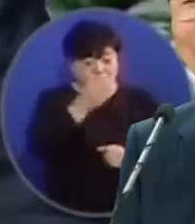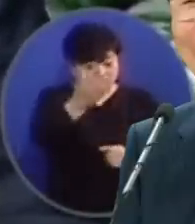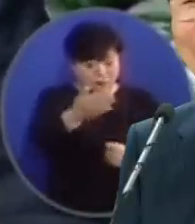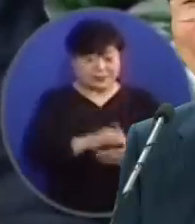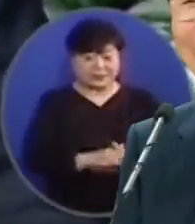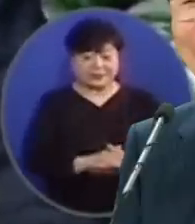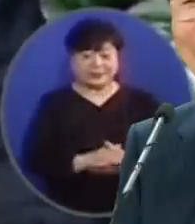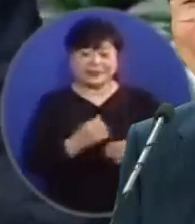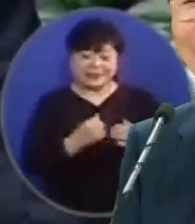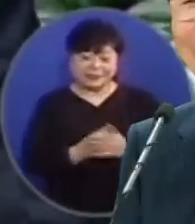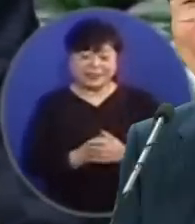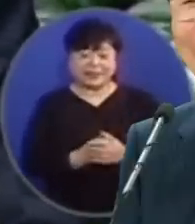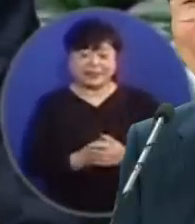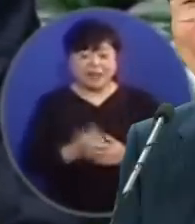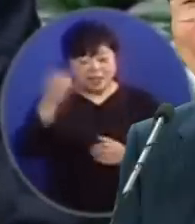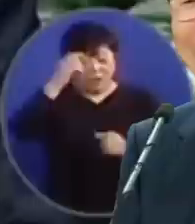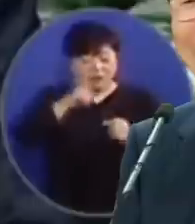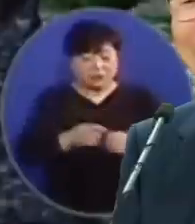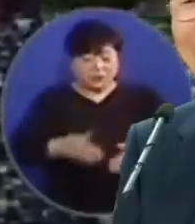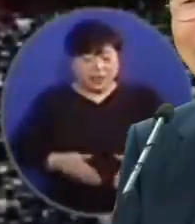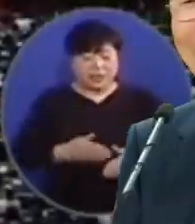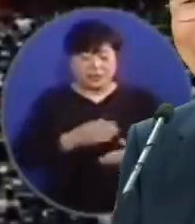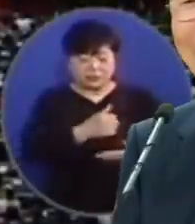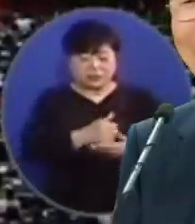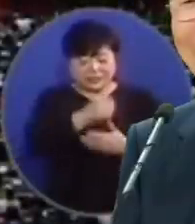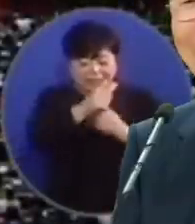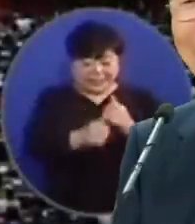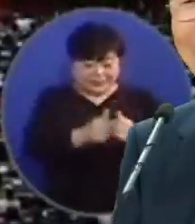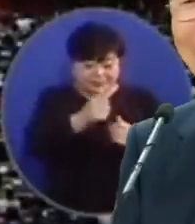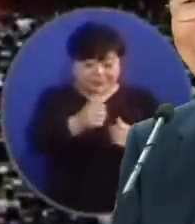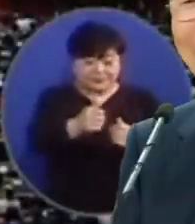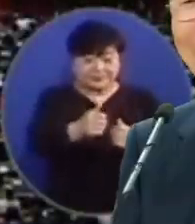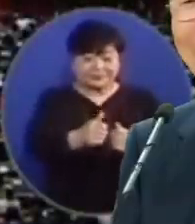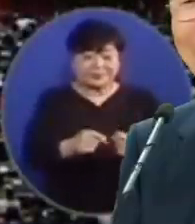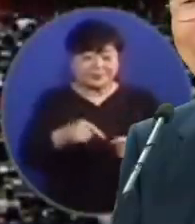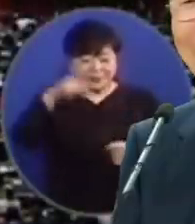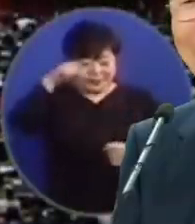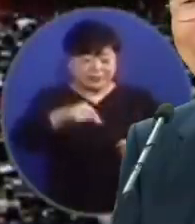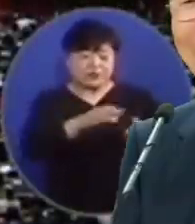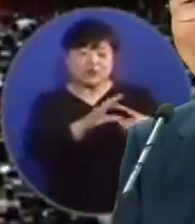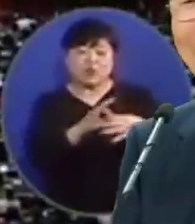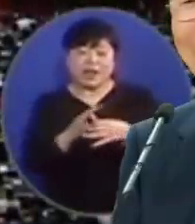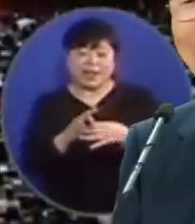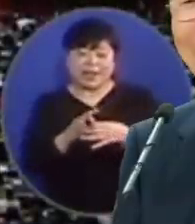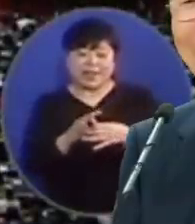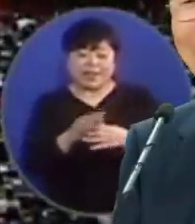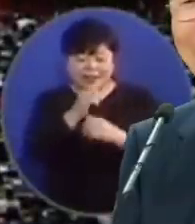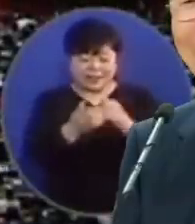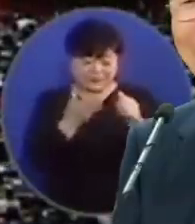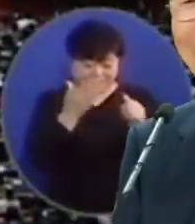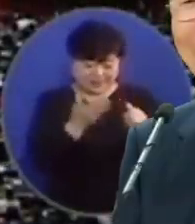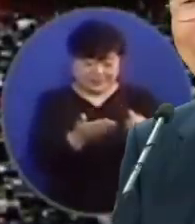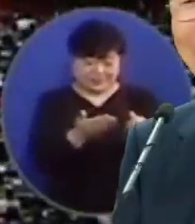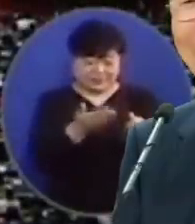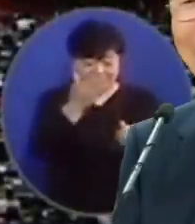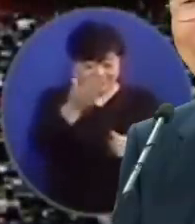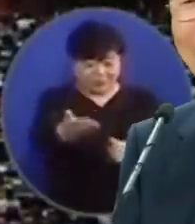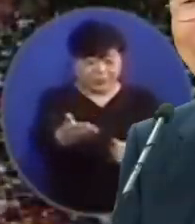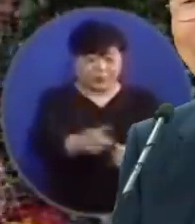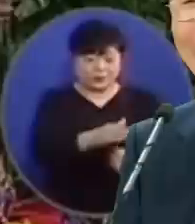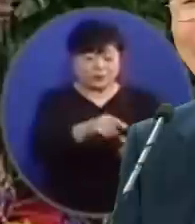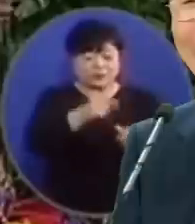것입니다. 그러므로 영적으로 낳아주신 하나님과 우리라는 깊은 관계가 있는 것입니다. 이 하나님께서 여러분